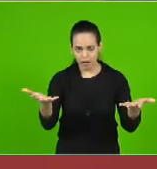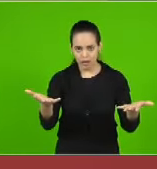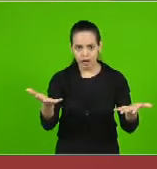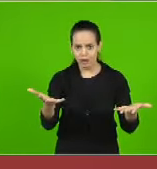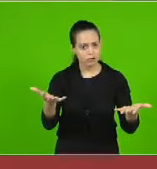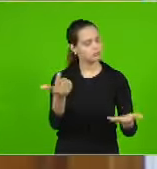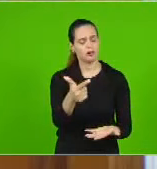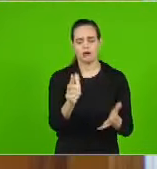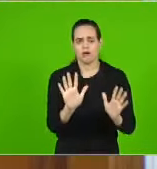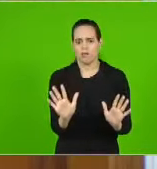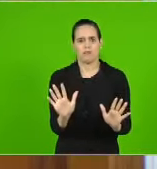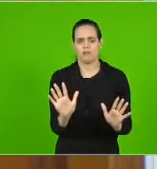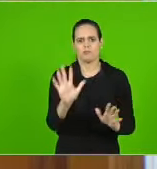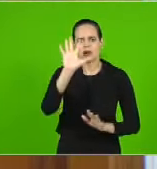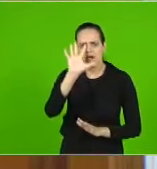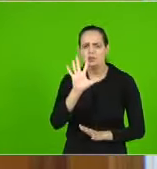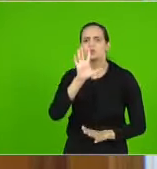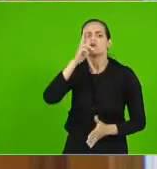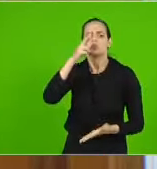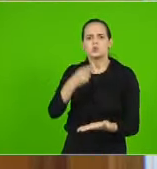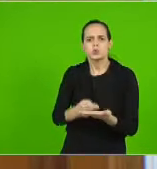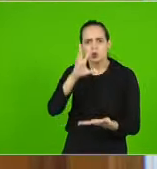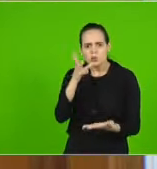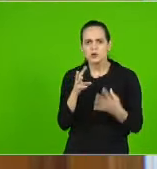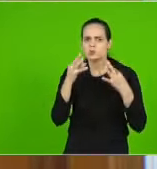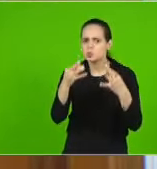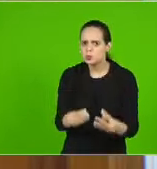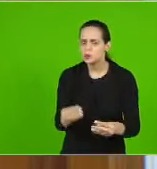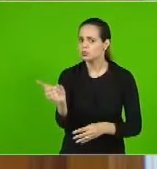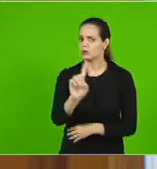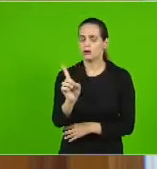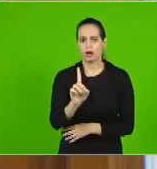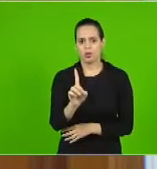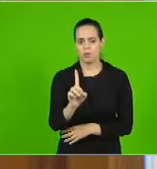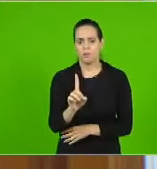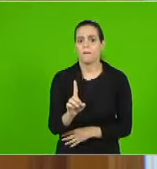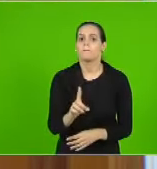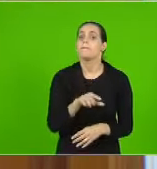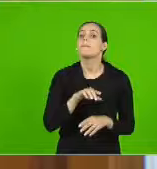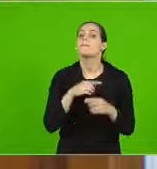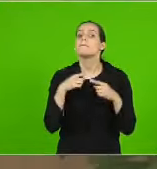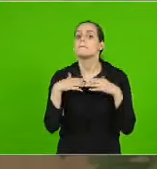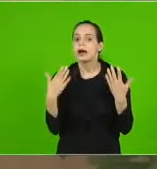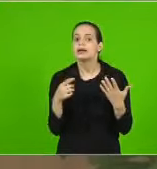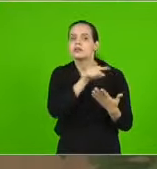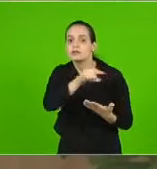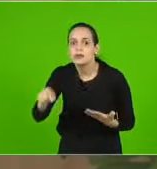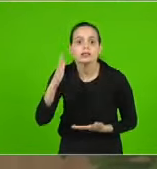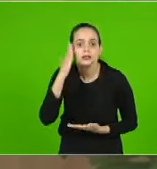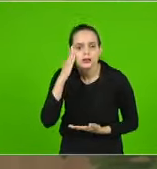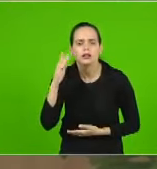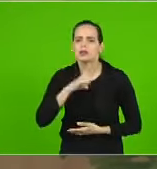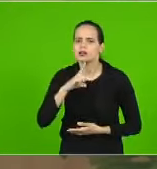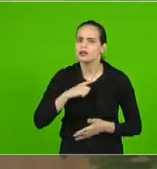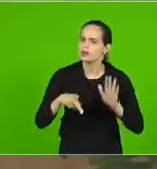сюда, чтобы дать решение этих проблем. Нет, мы пришли, чтобы сказать, что люди должны понять, они